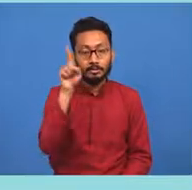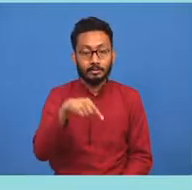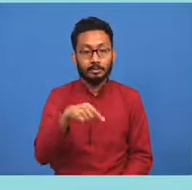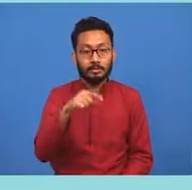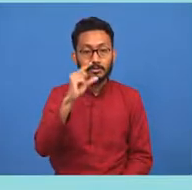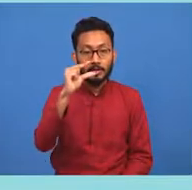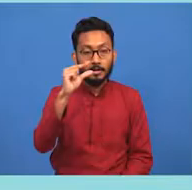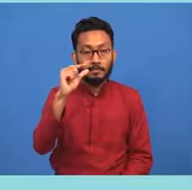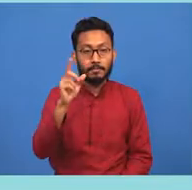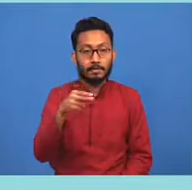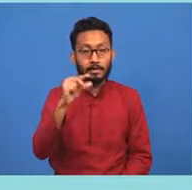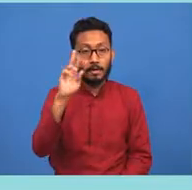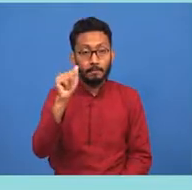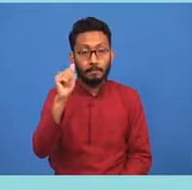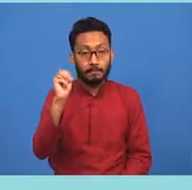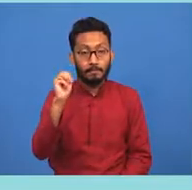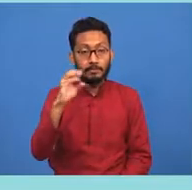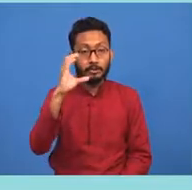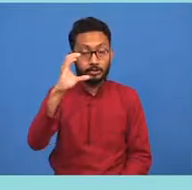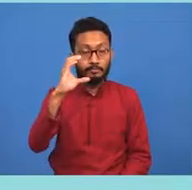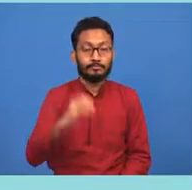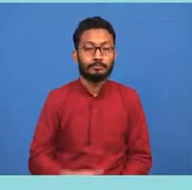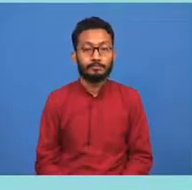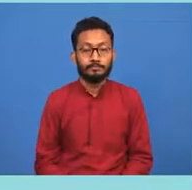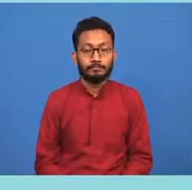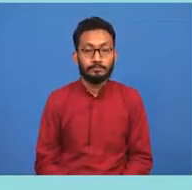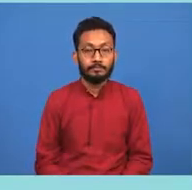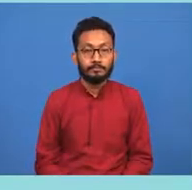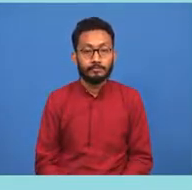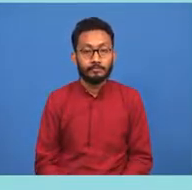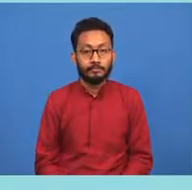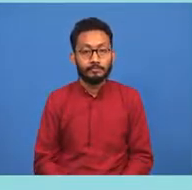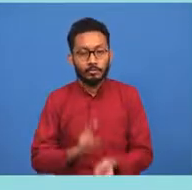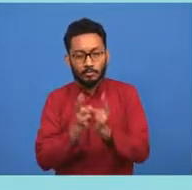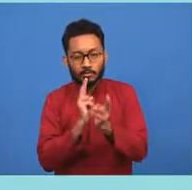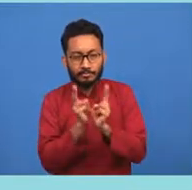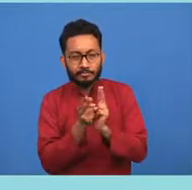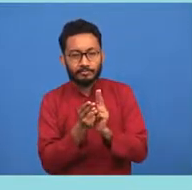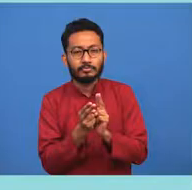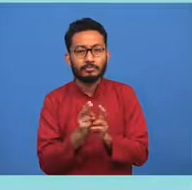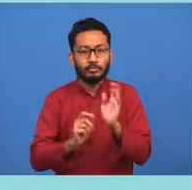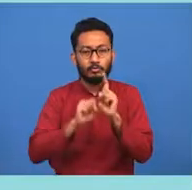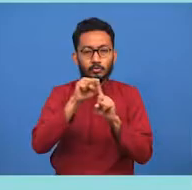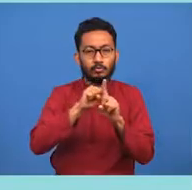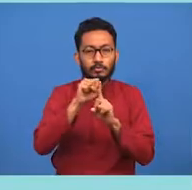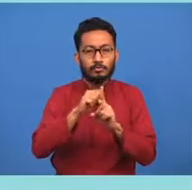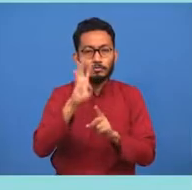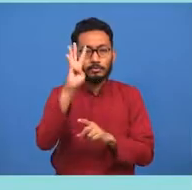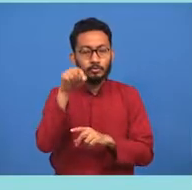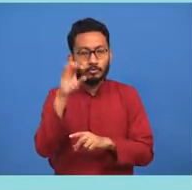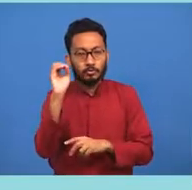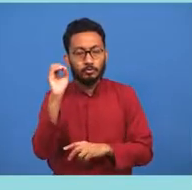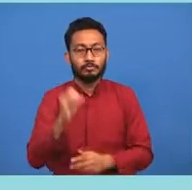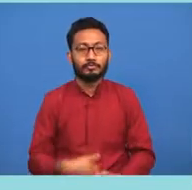Celsius, dan theta adalah perubahan suhu, iaitu 4.0 darjah